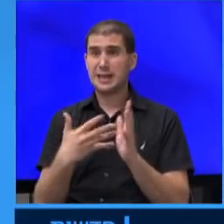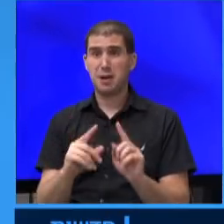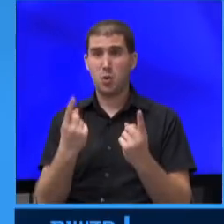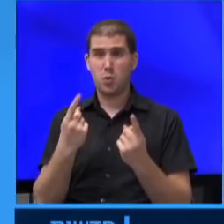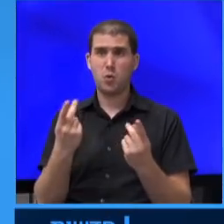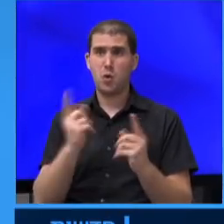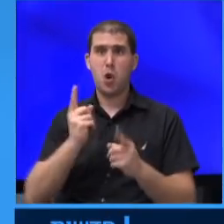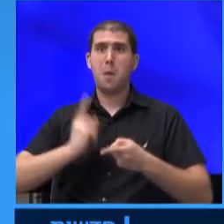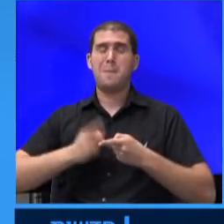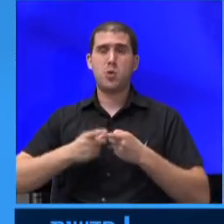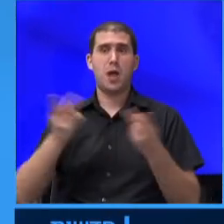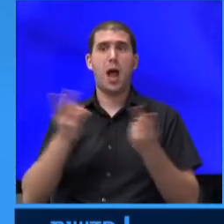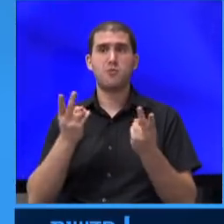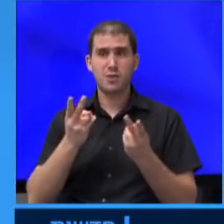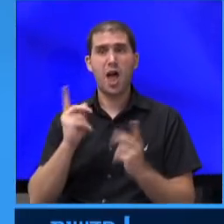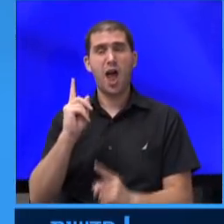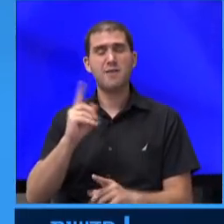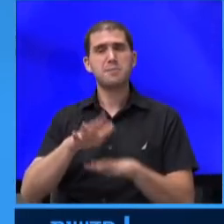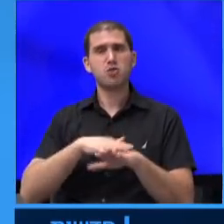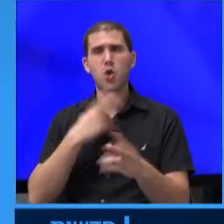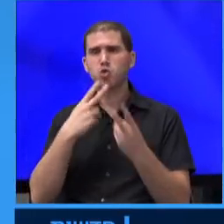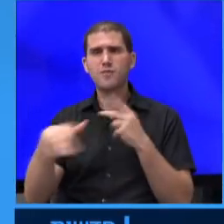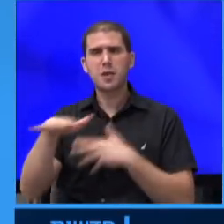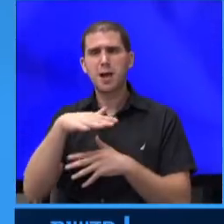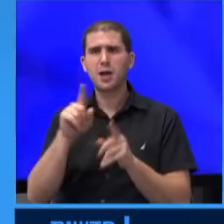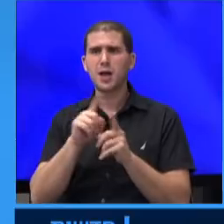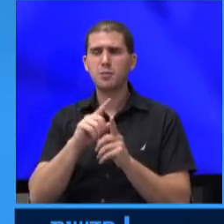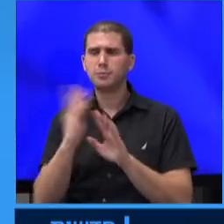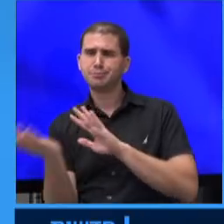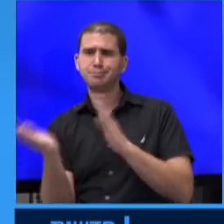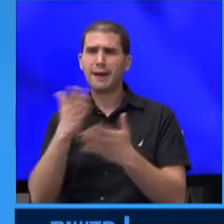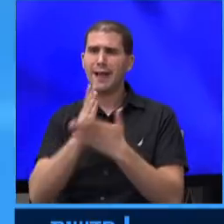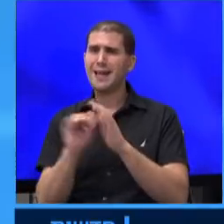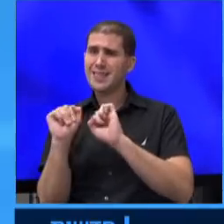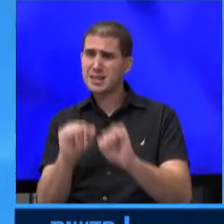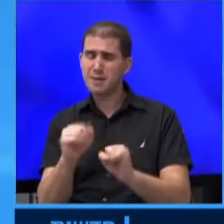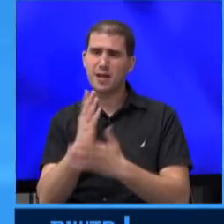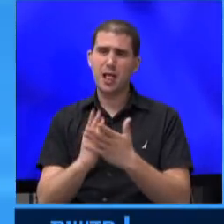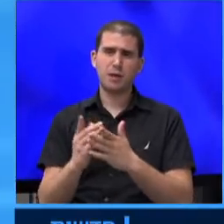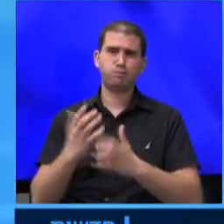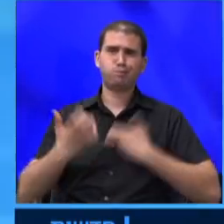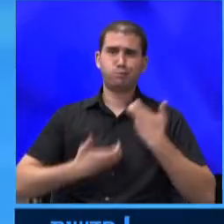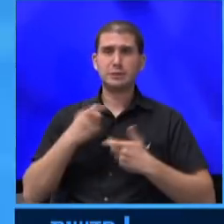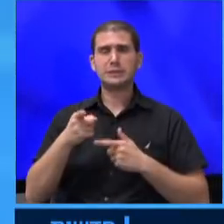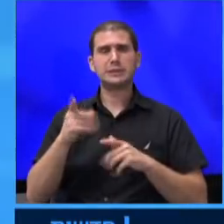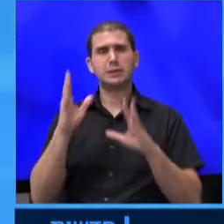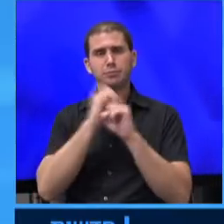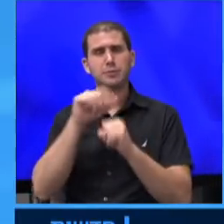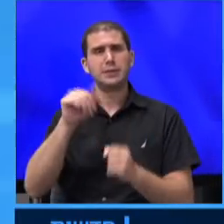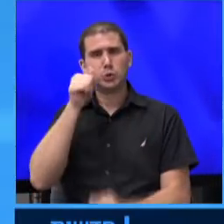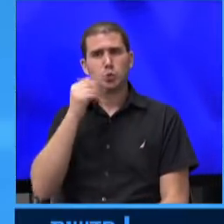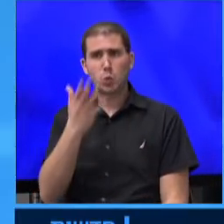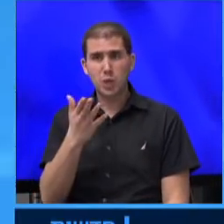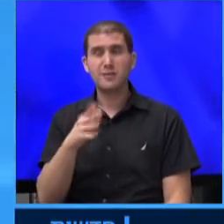دقيقا لكن بين التأييد وبين التحفظ او الرفض هذه هي الاجواء في السودان وجدل كثيف في